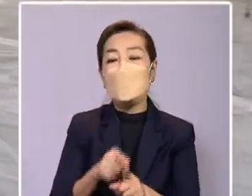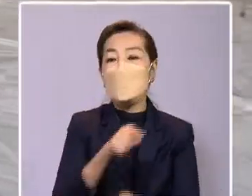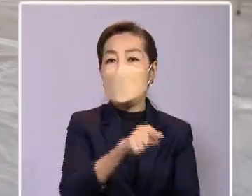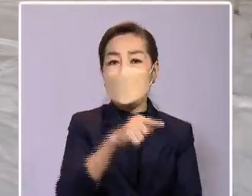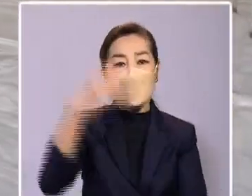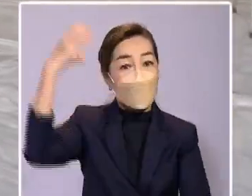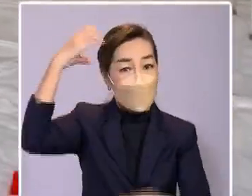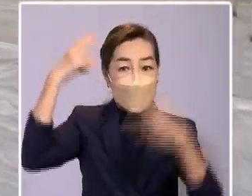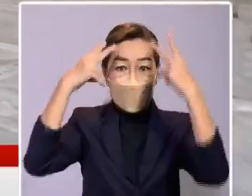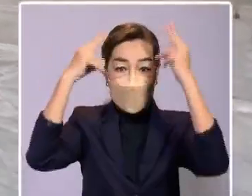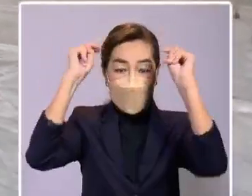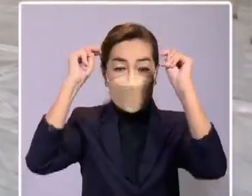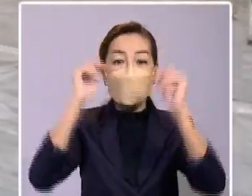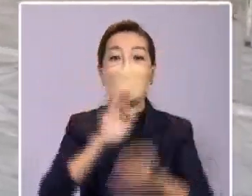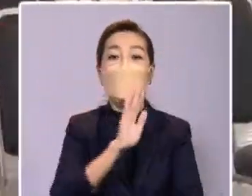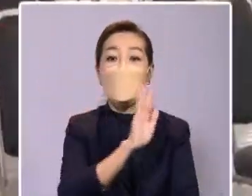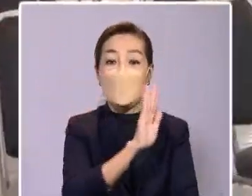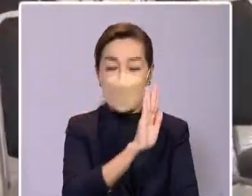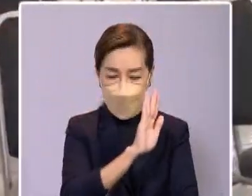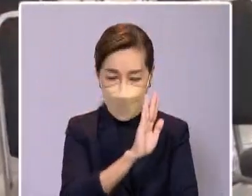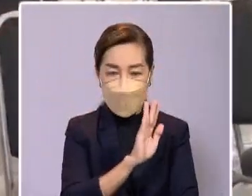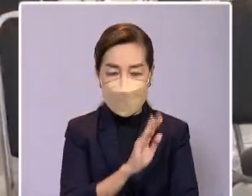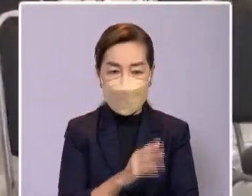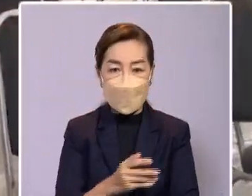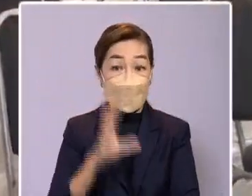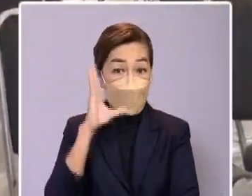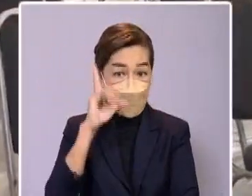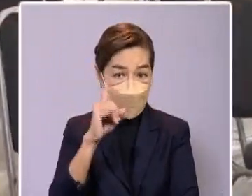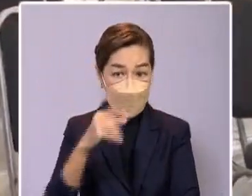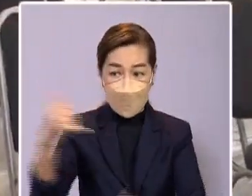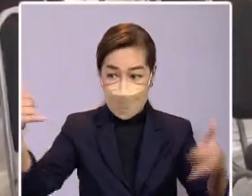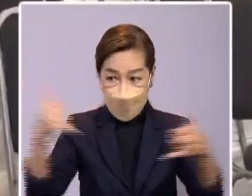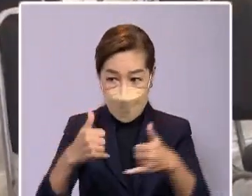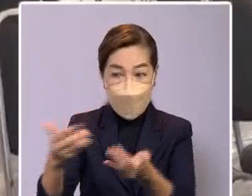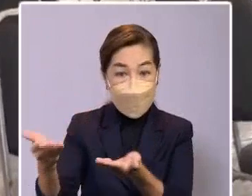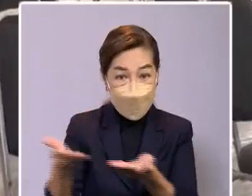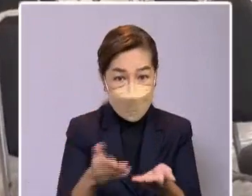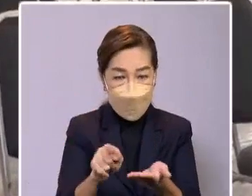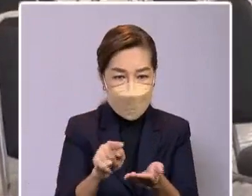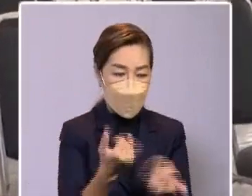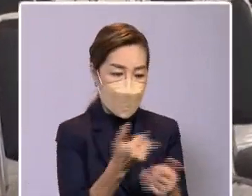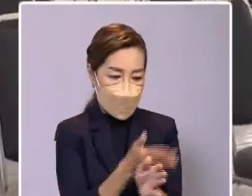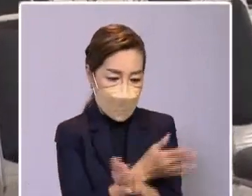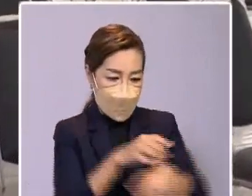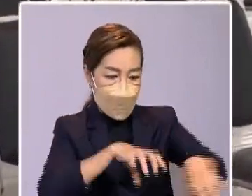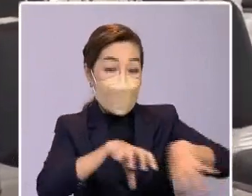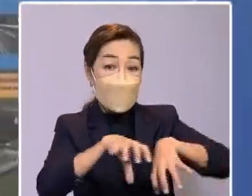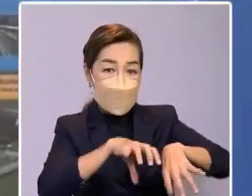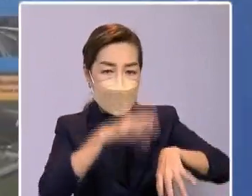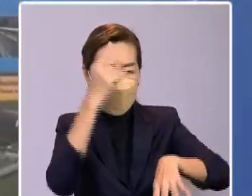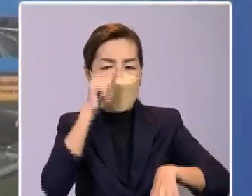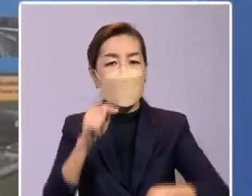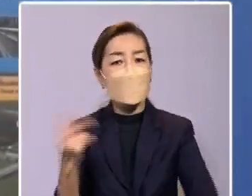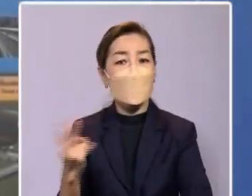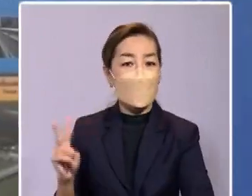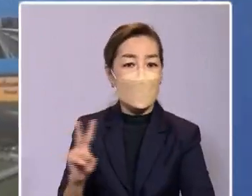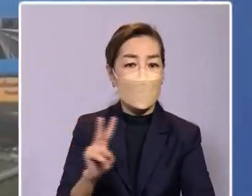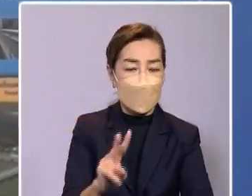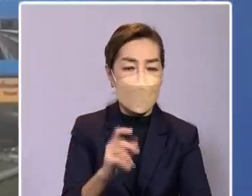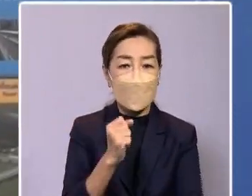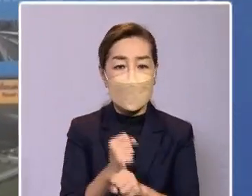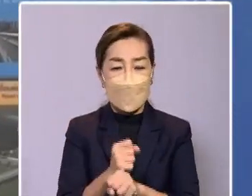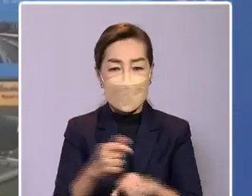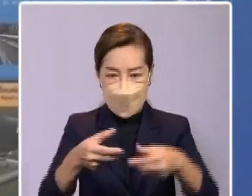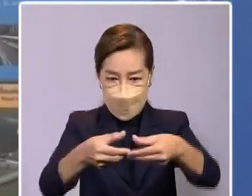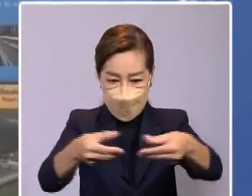วิภาวันนายกรัฐมนตรีแห่งสาธารณรัฐประชาธิปไตยประชาชนลาวที่จะเดินทางมาประกอบพิธีวางศิลาฤกษ์โครง